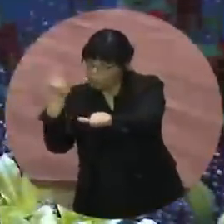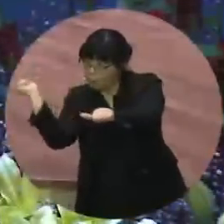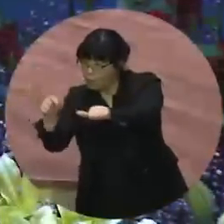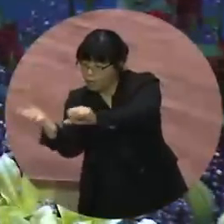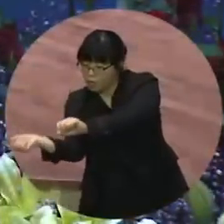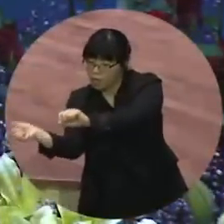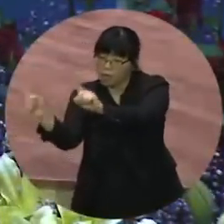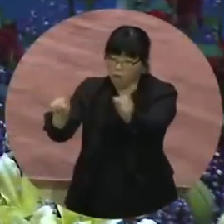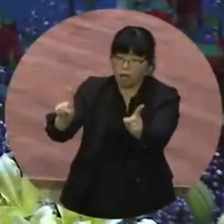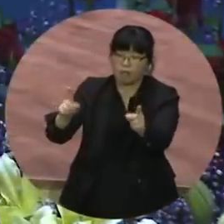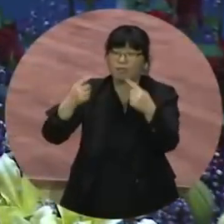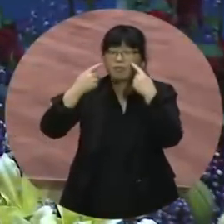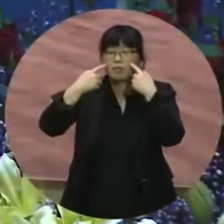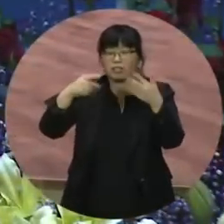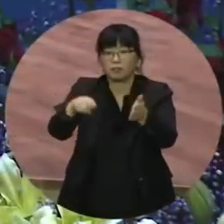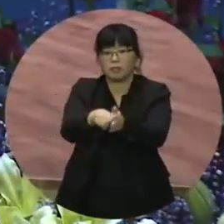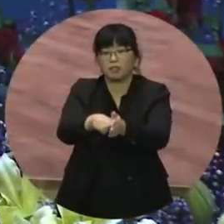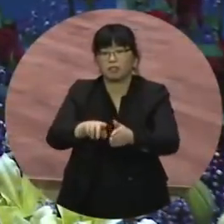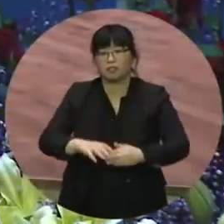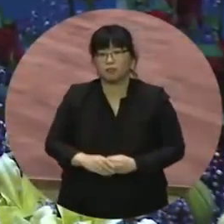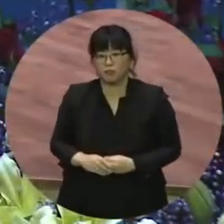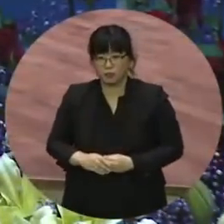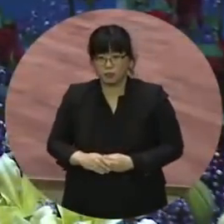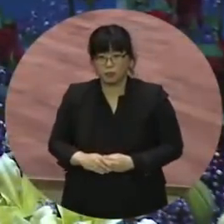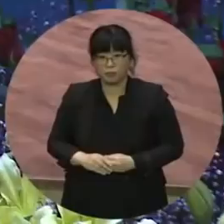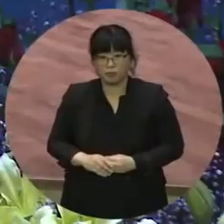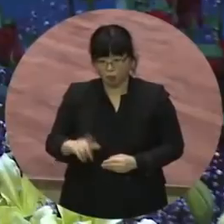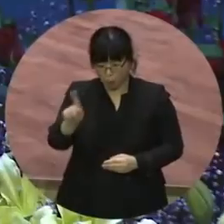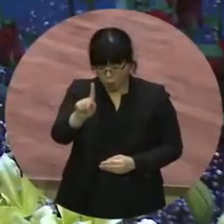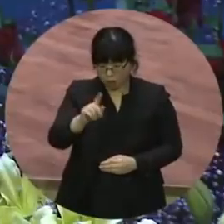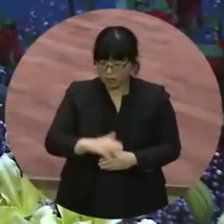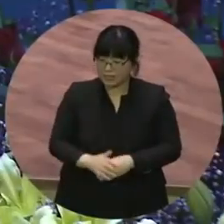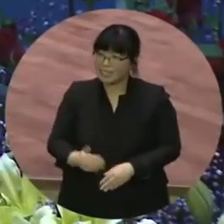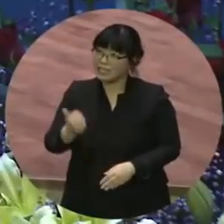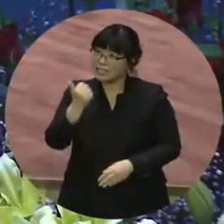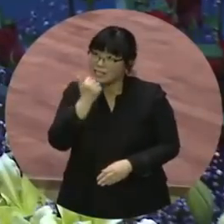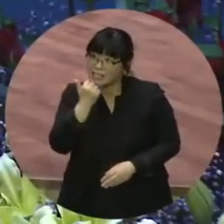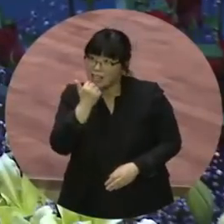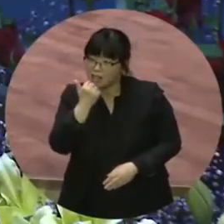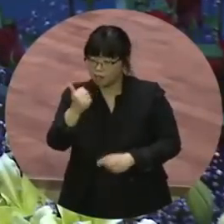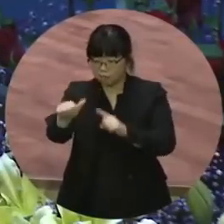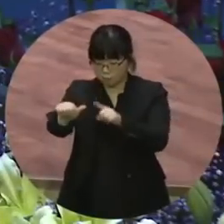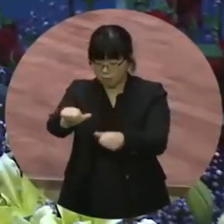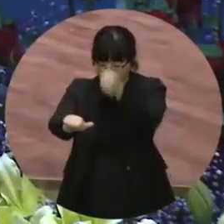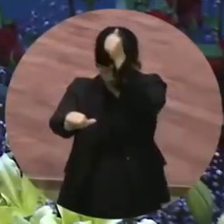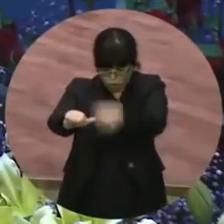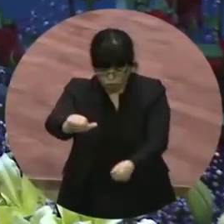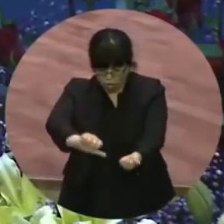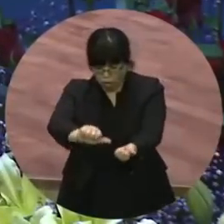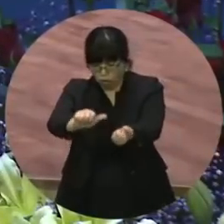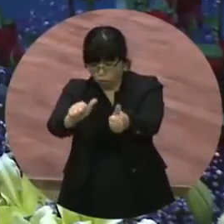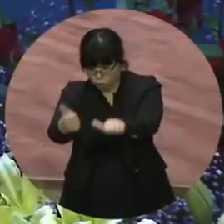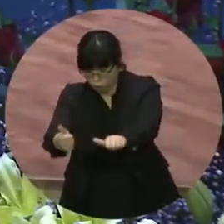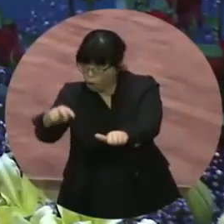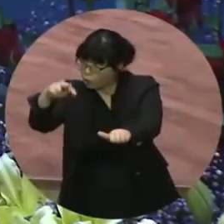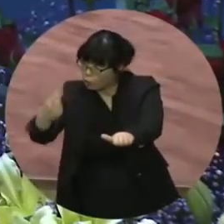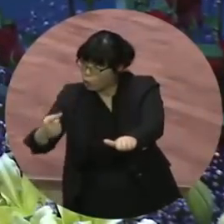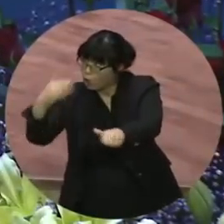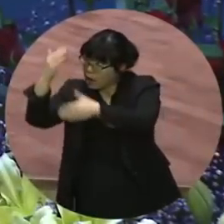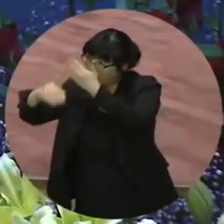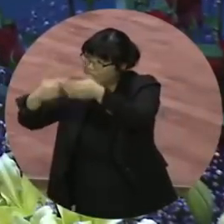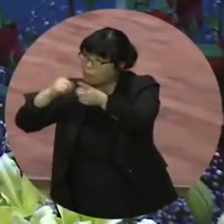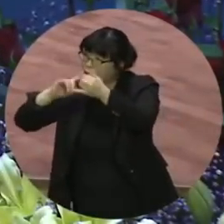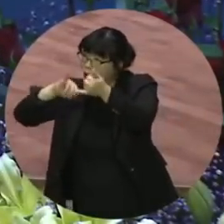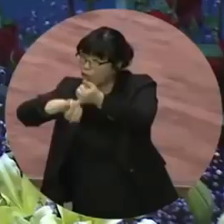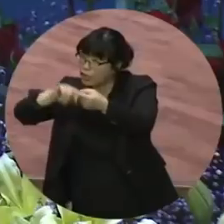분명히 하나님께 약속하셨기 때문에 이삭을 죽여도 살릴 것이다. 왜? 자기 죽은 몸을 이삭을